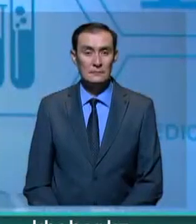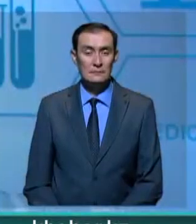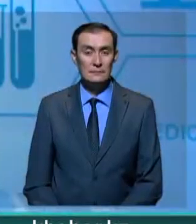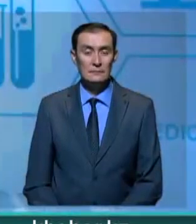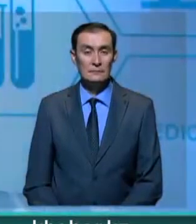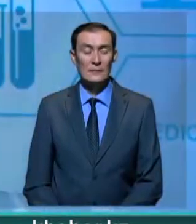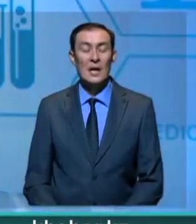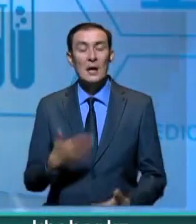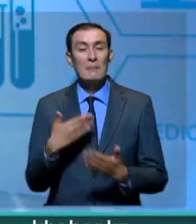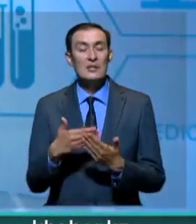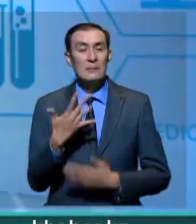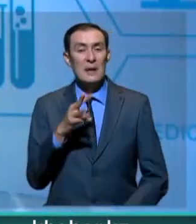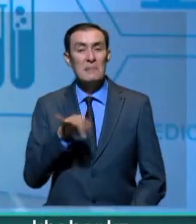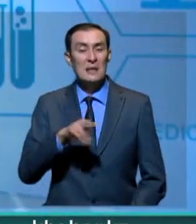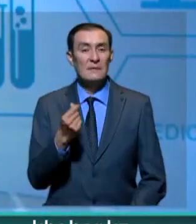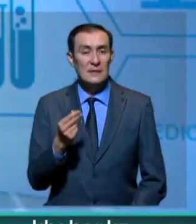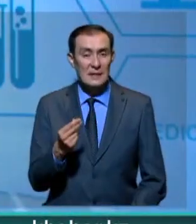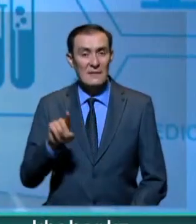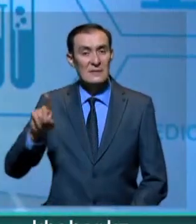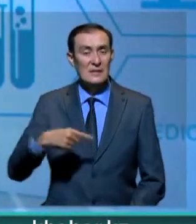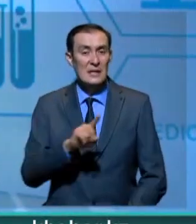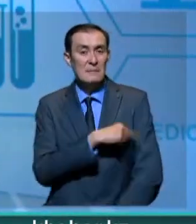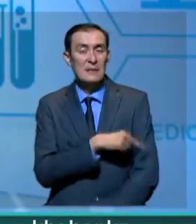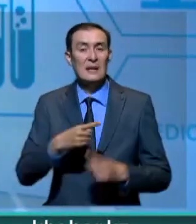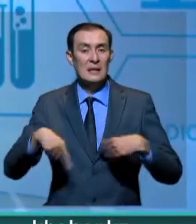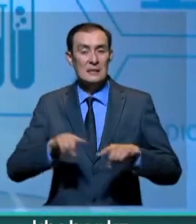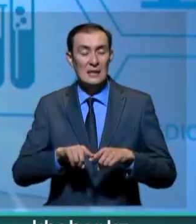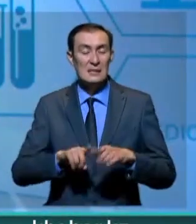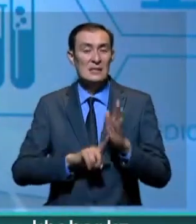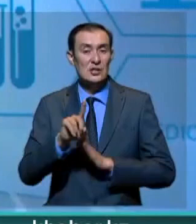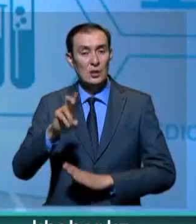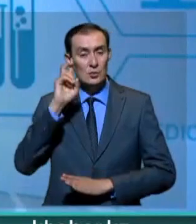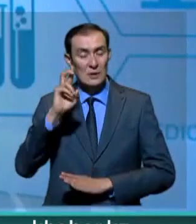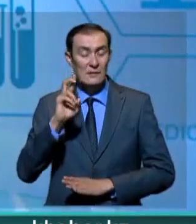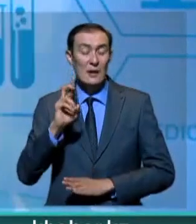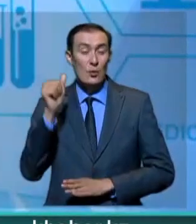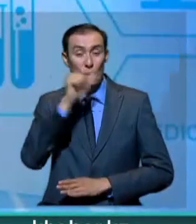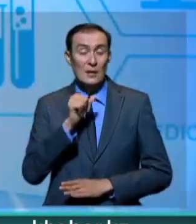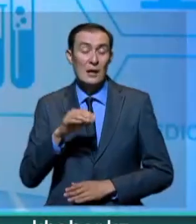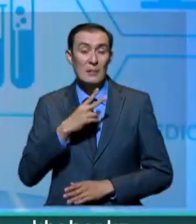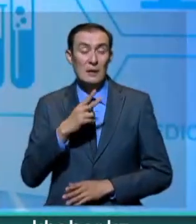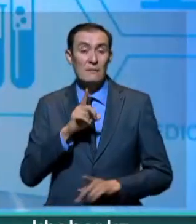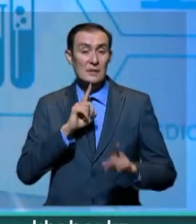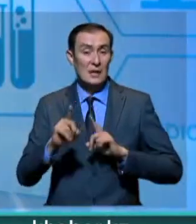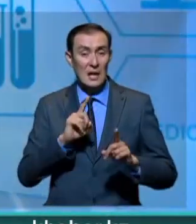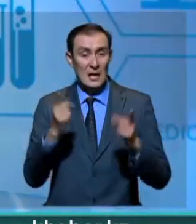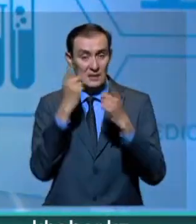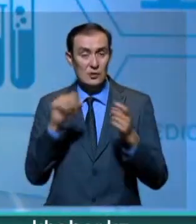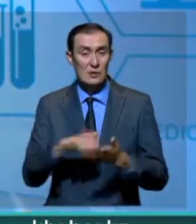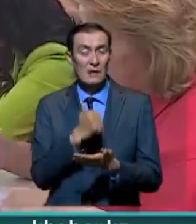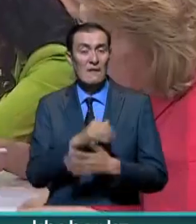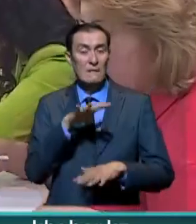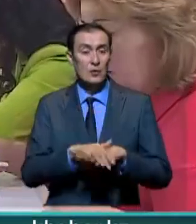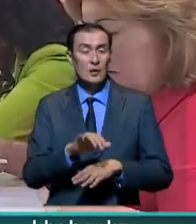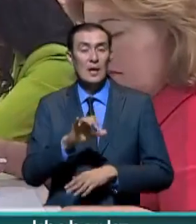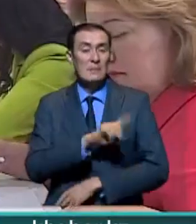их другим темам почти пять миллиардов тенге взыскали смит организации страны с начала года такие данные во время столичного круглого стола озвучил глава фонда